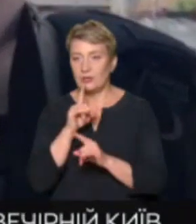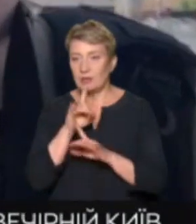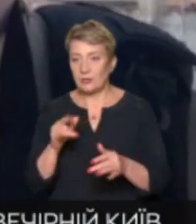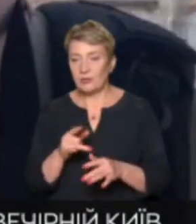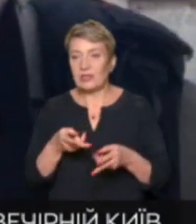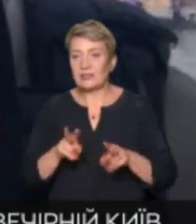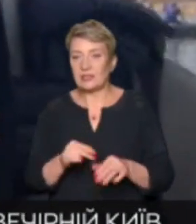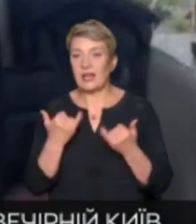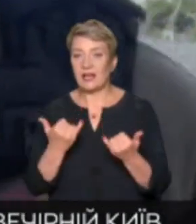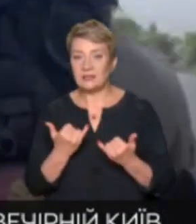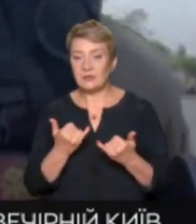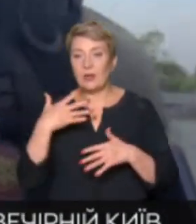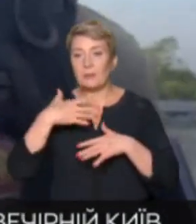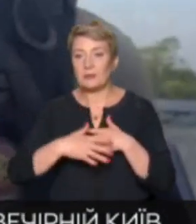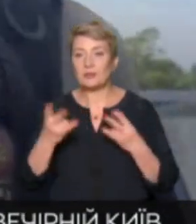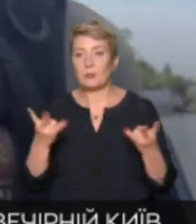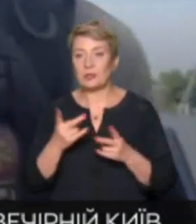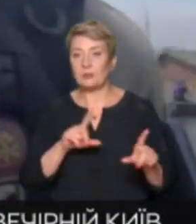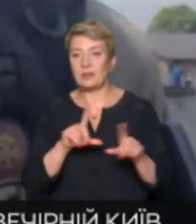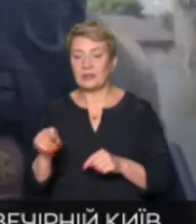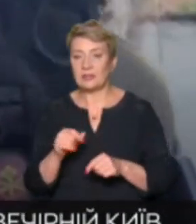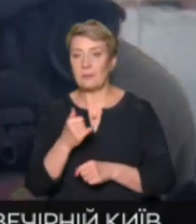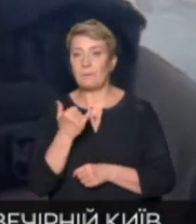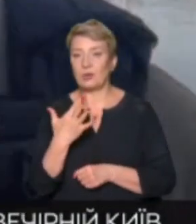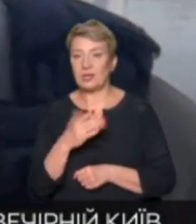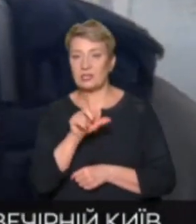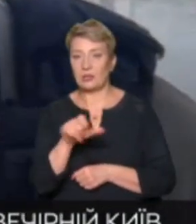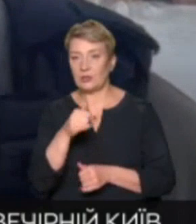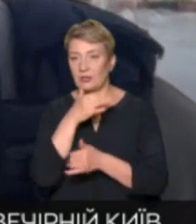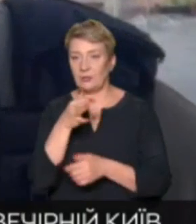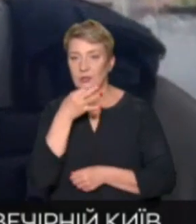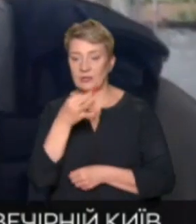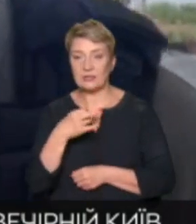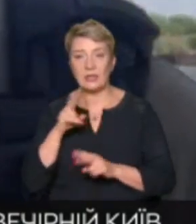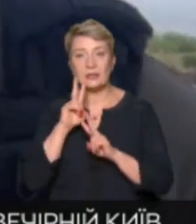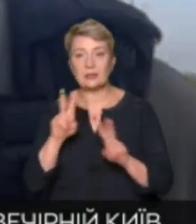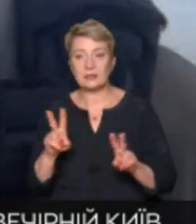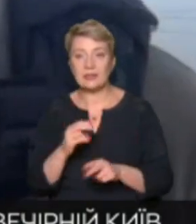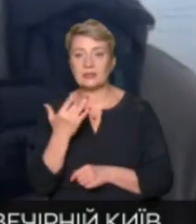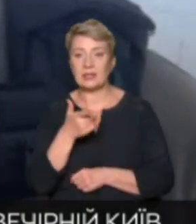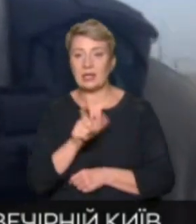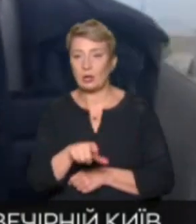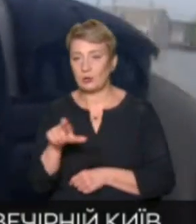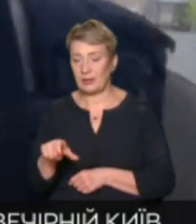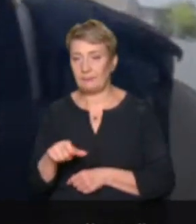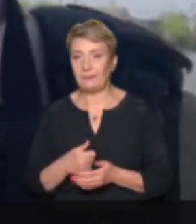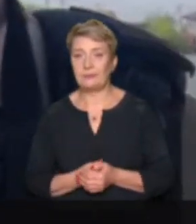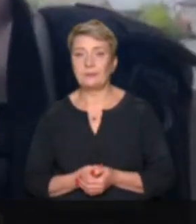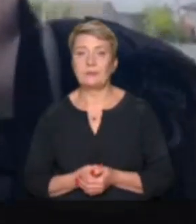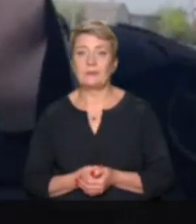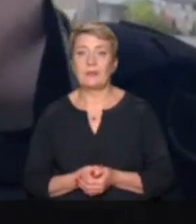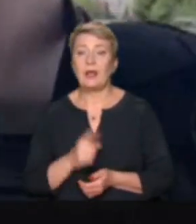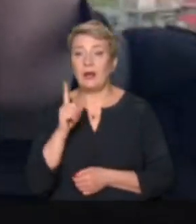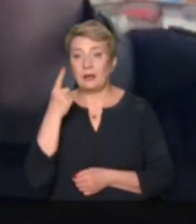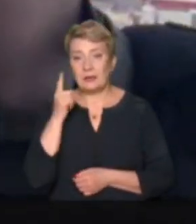що от потрібно їхати. Дивіться, по кількості людей не можу вам підказати, тому що просто не знаю цієї кількості, не знаю цієї інформації. Але знаю,